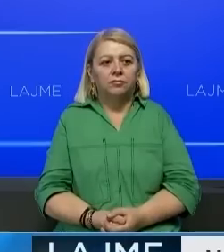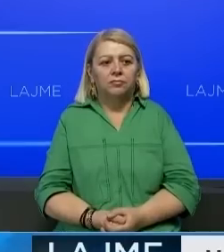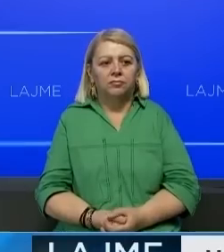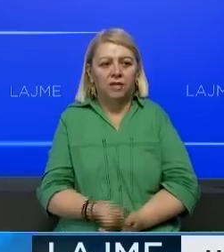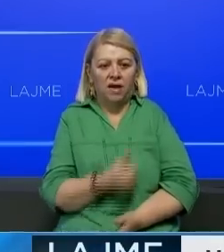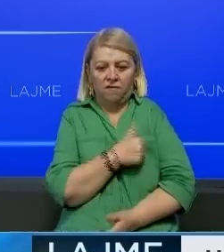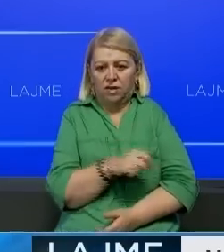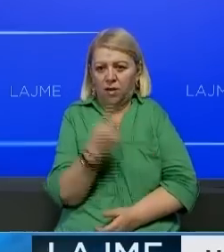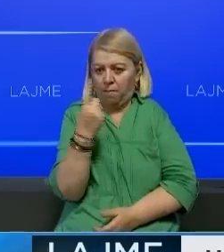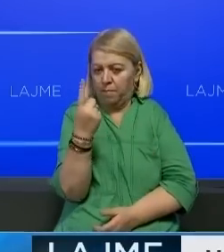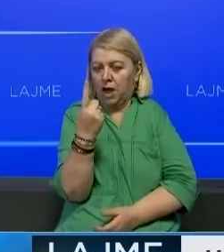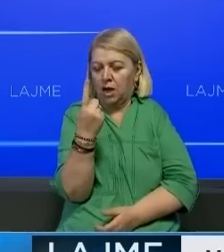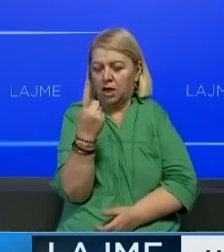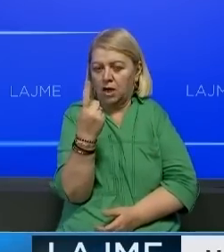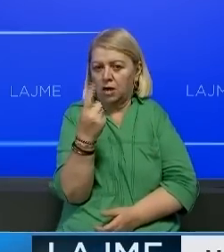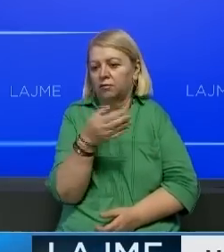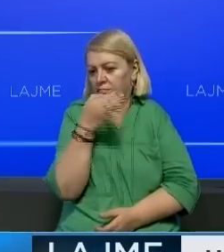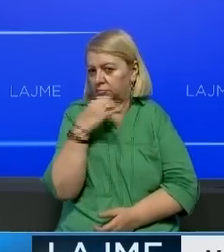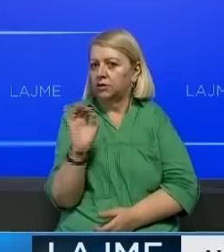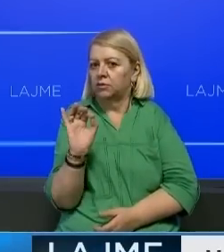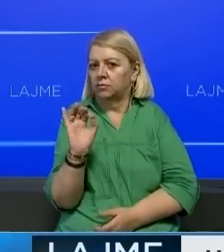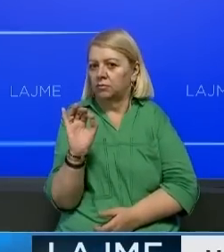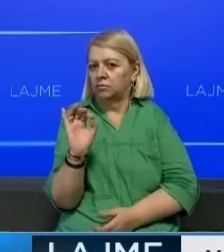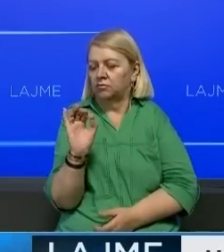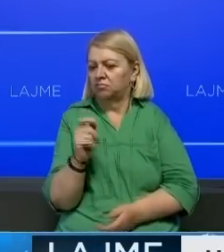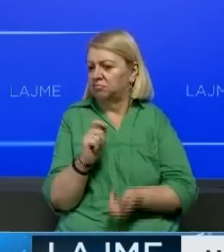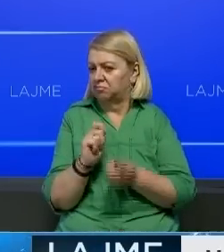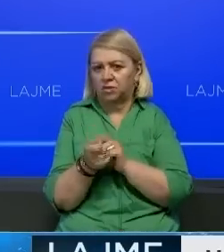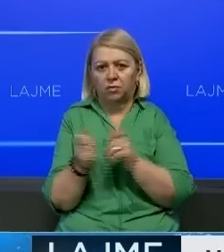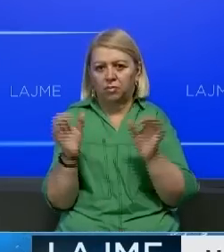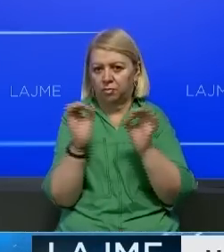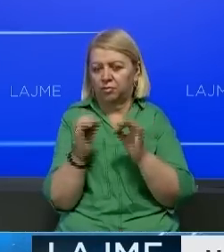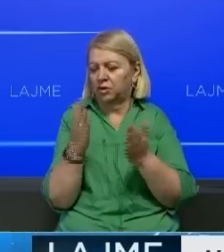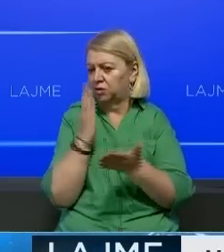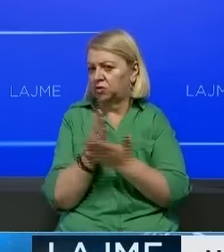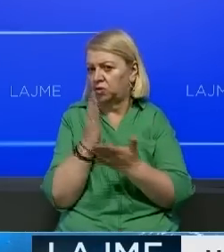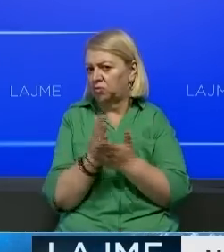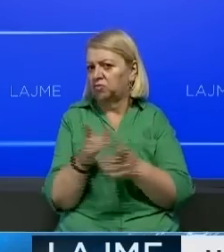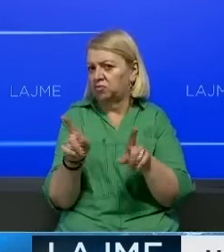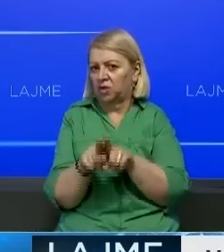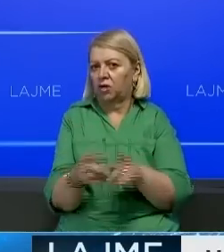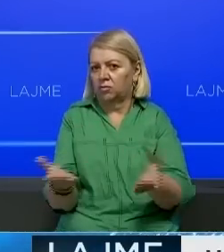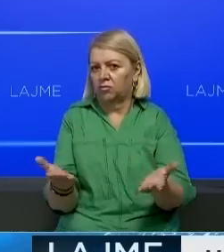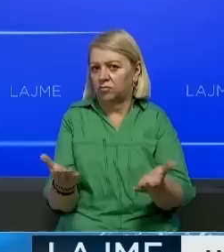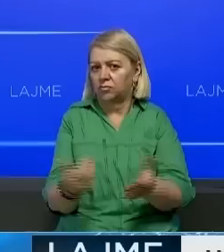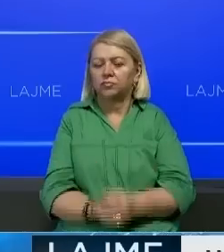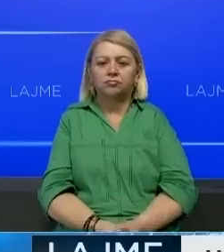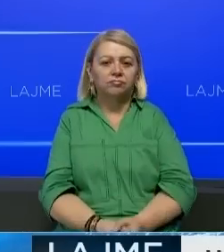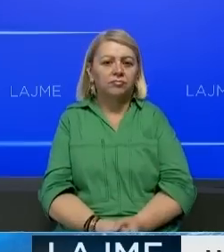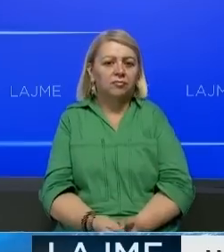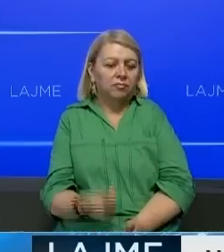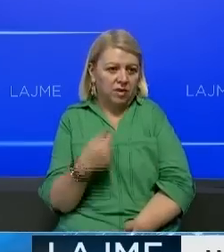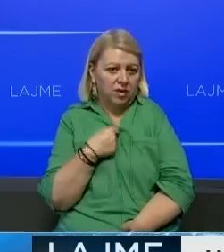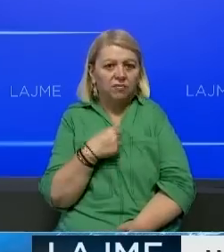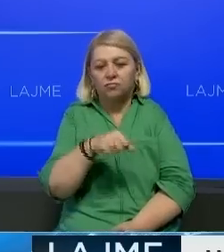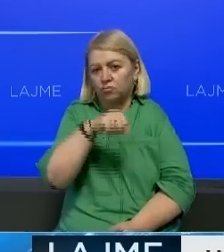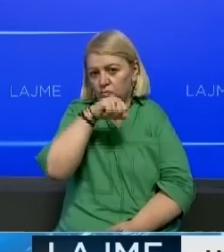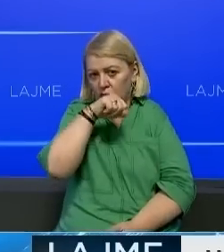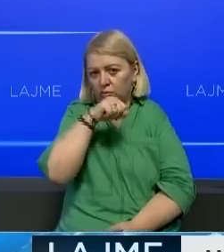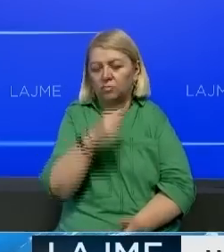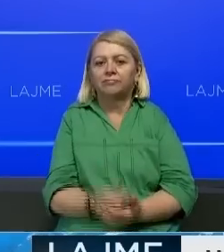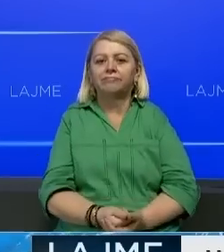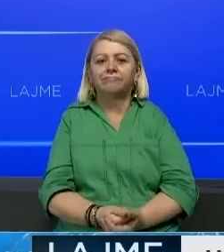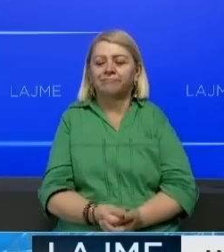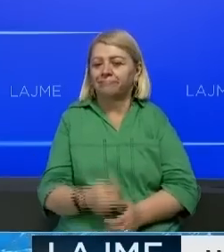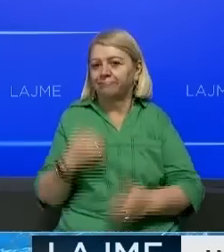Viti i parë, përshtypjet e para në të mira, sa që i ka ndryshu dhe qka është si gjithë shukon, po neve na pëlqen edhe këna prit